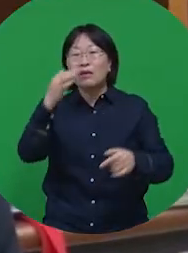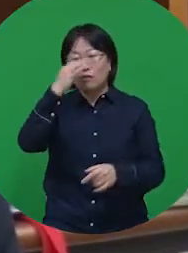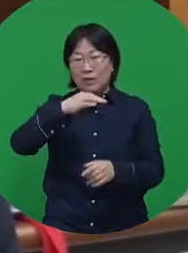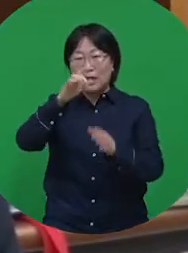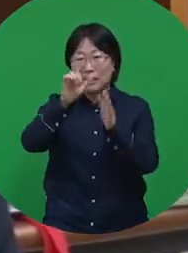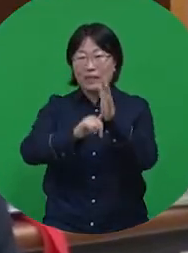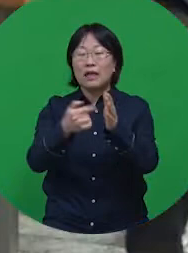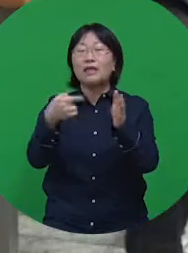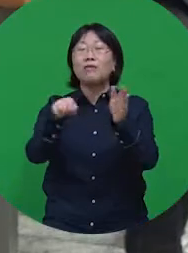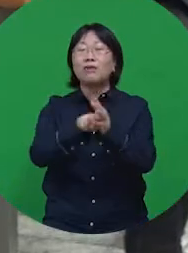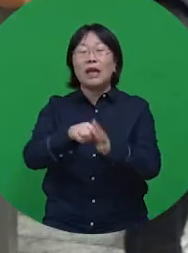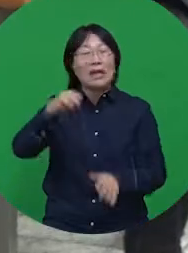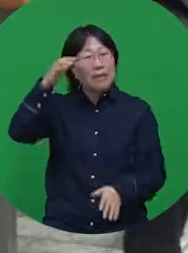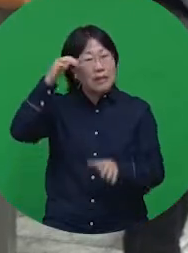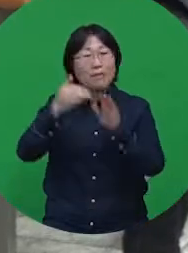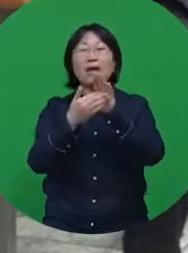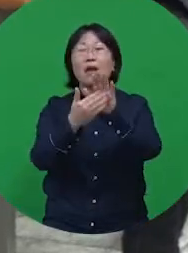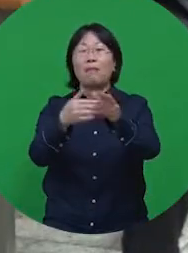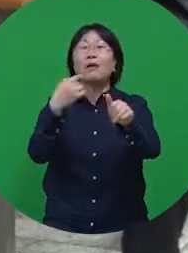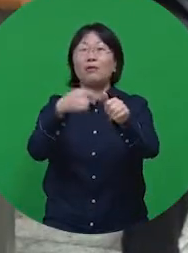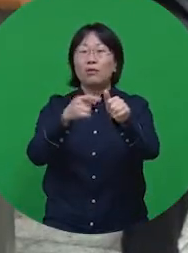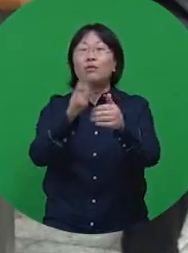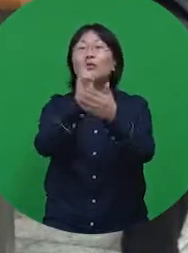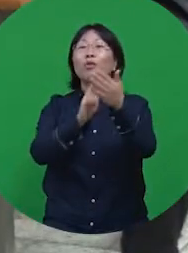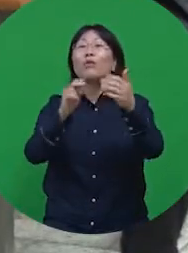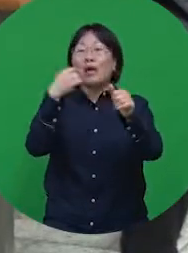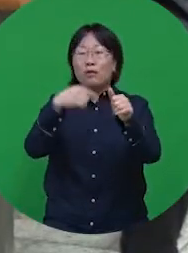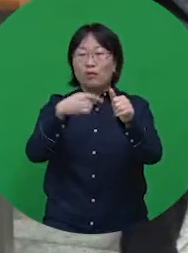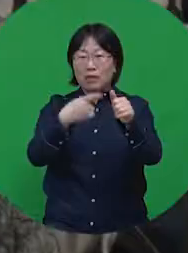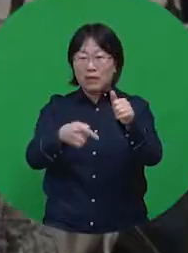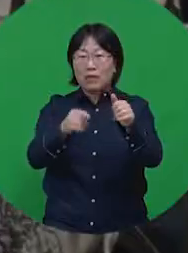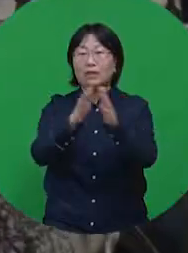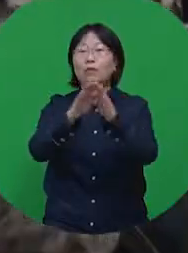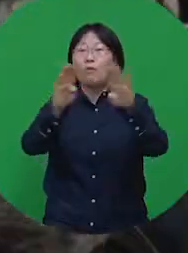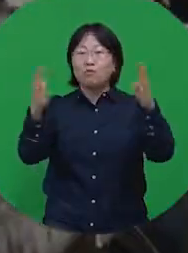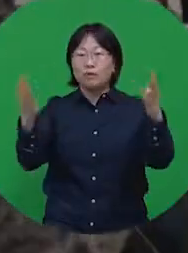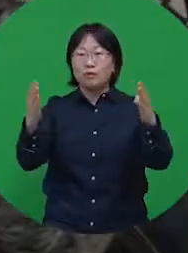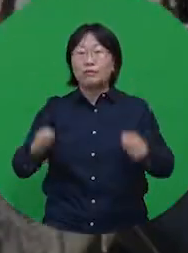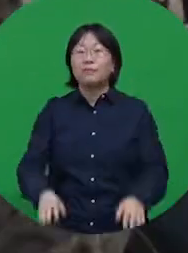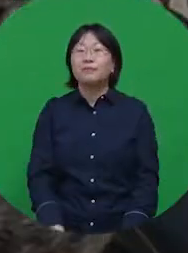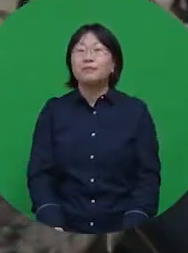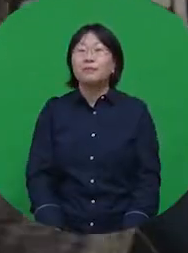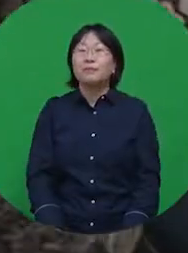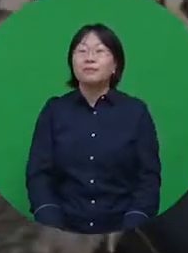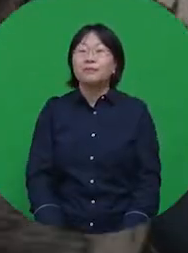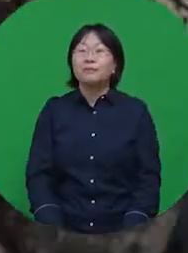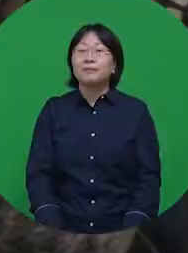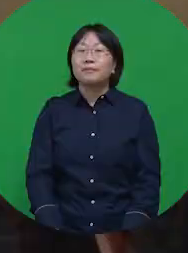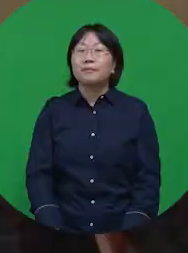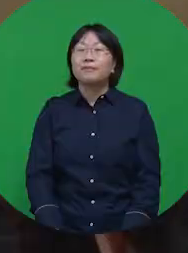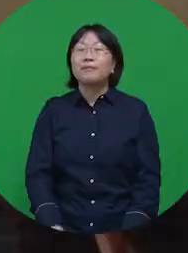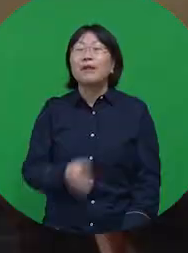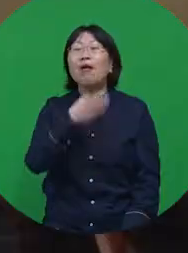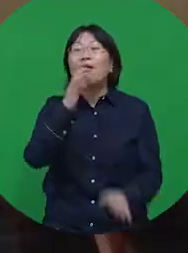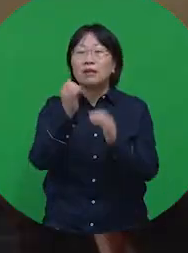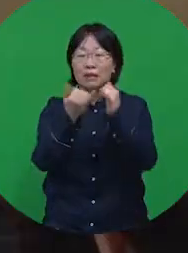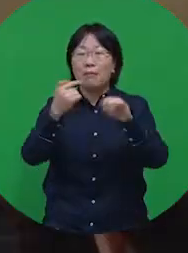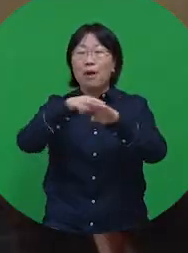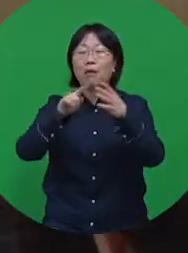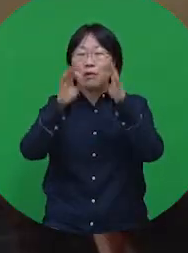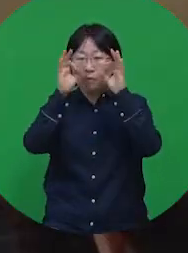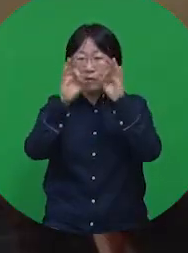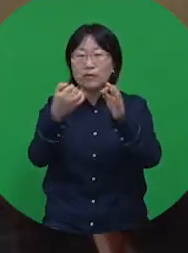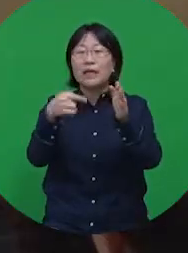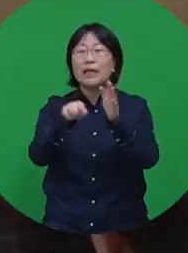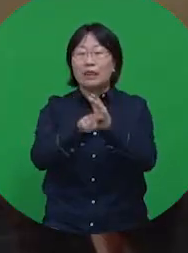다양하고 유익한 시간을 선물해드리고자 치매 예방 교육, 노래 교실 등이 진행됐습니다. 더불어 어르신들의